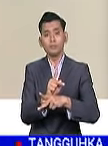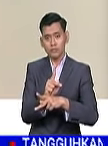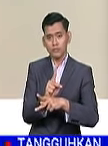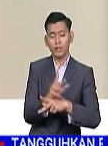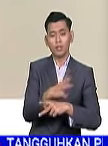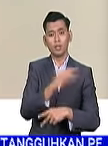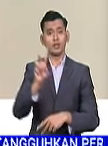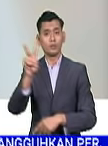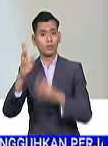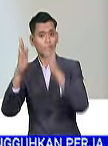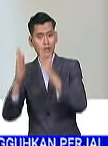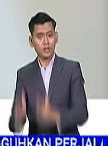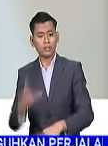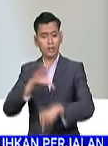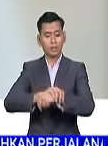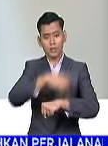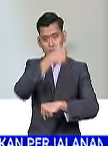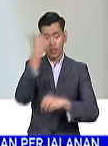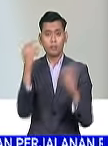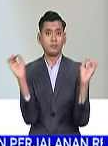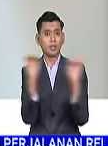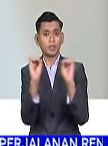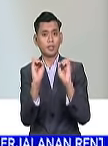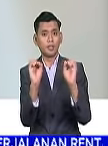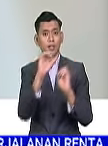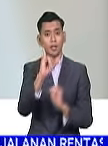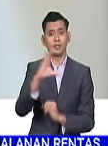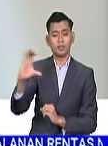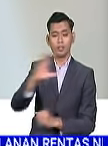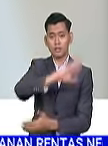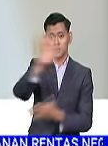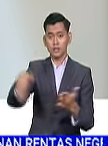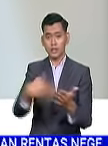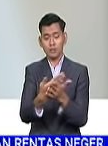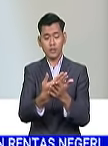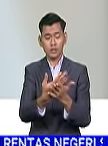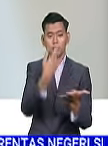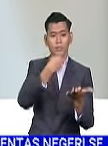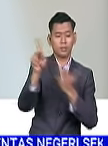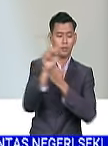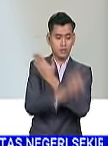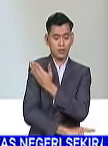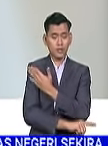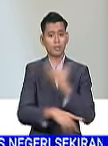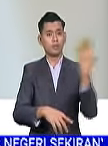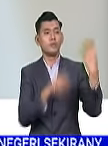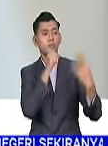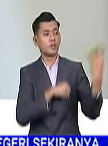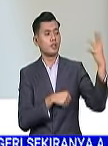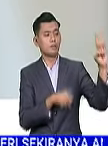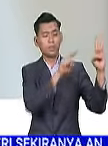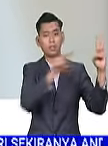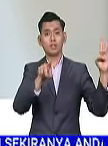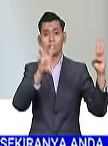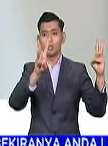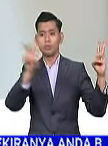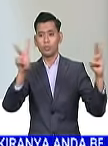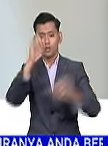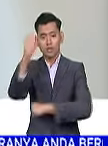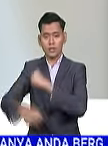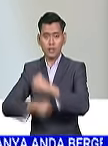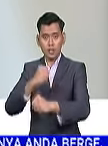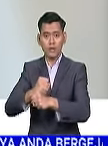ditahan selepas gagal mengemukakan kad pengenalan diri. Semua yang dikompaun dan ditangkap berusia antara 16 hingga 62 tahun.